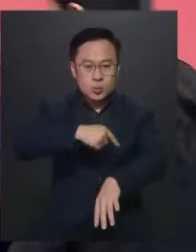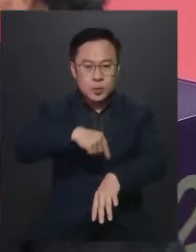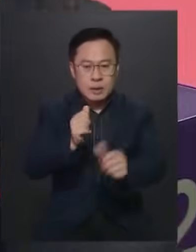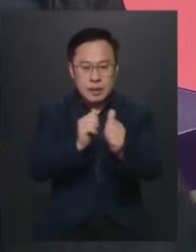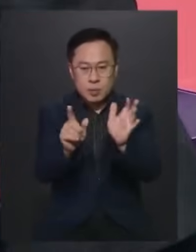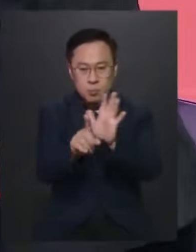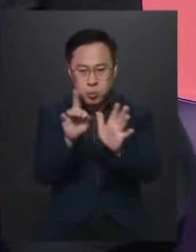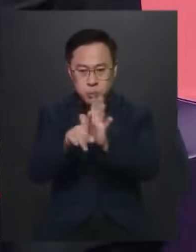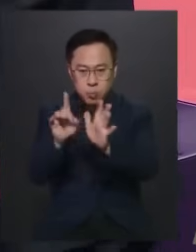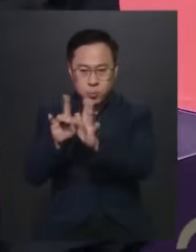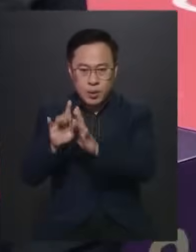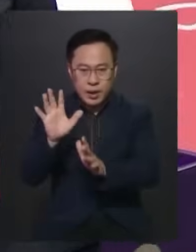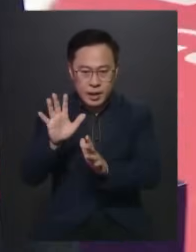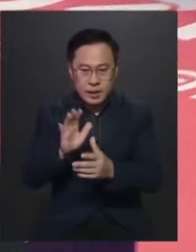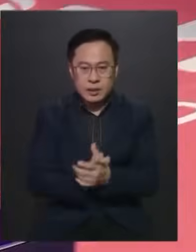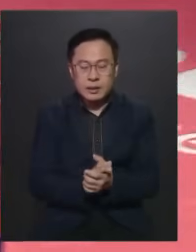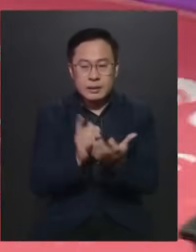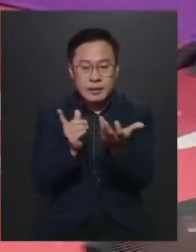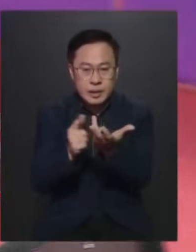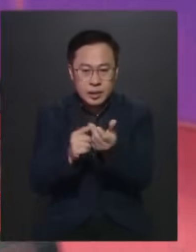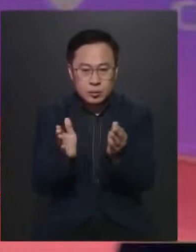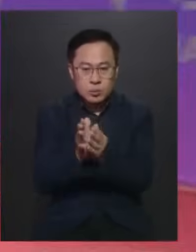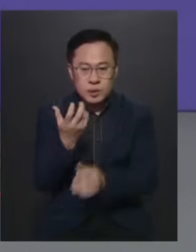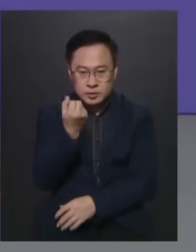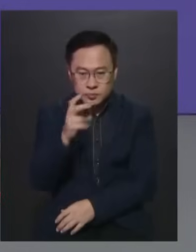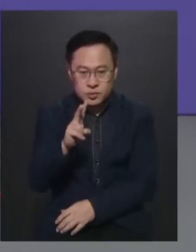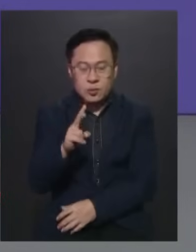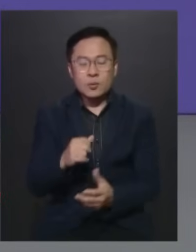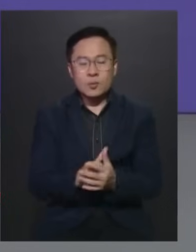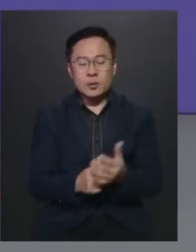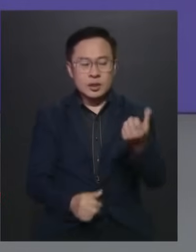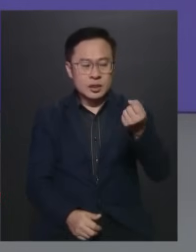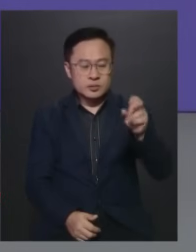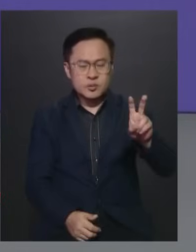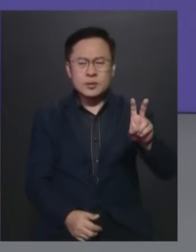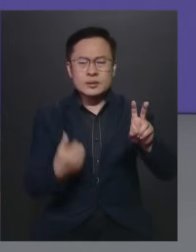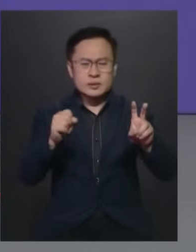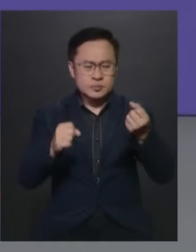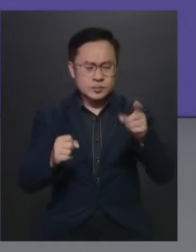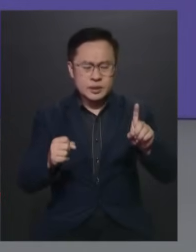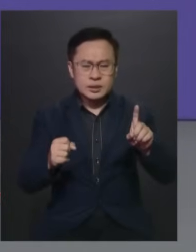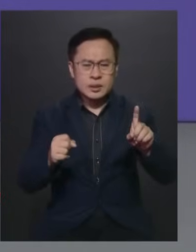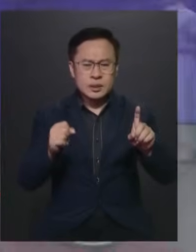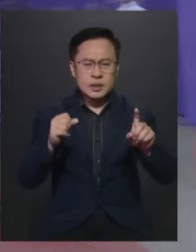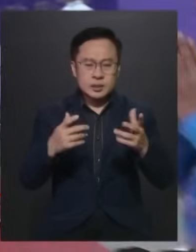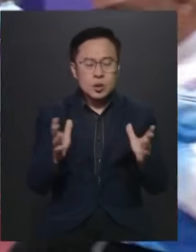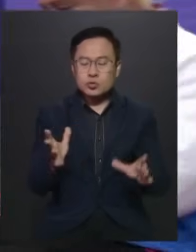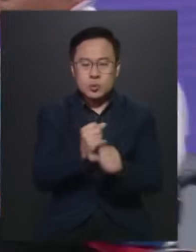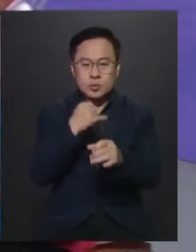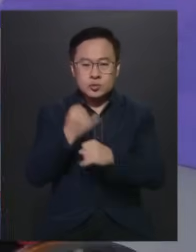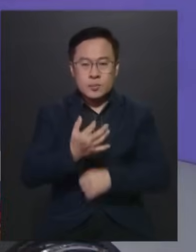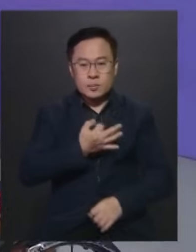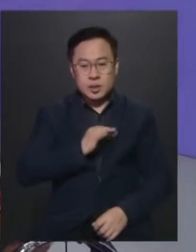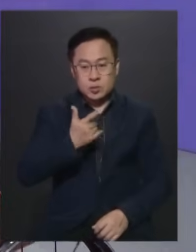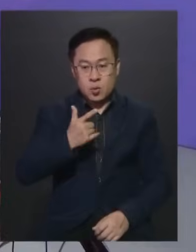เกมครับคะแนนก็ 12:10 711 11-5 7:11และ 11-2ครับคว้าเหรียญทองที่ 2ให้กับ